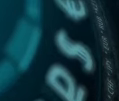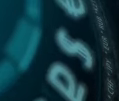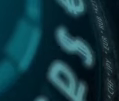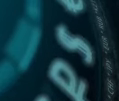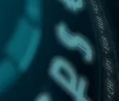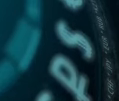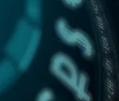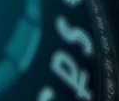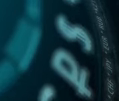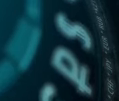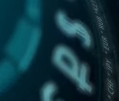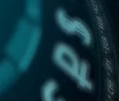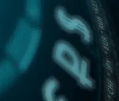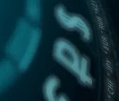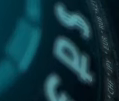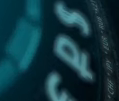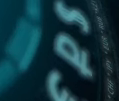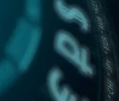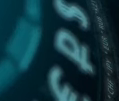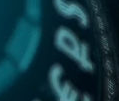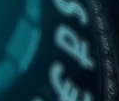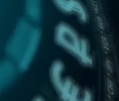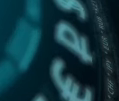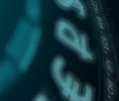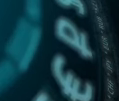Евро 418 тенге 91 тиен.